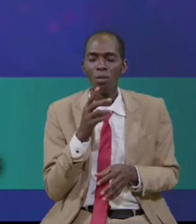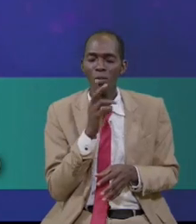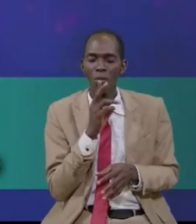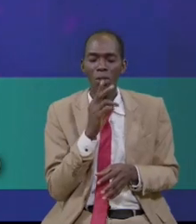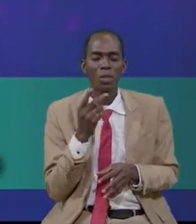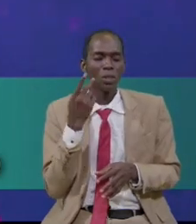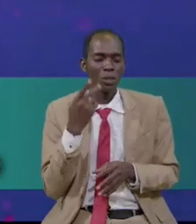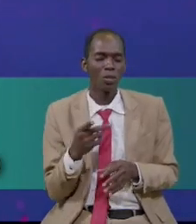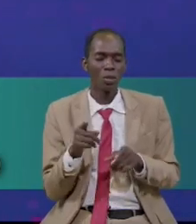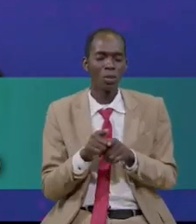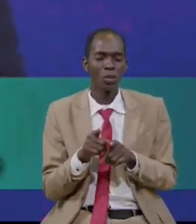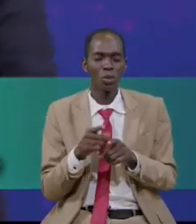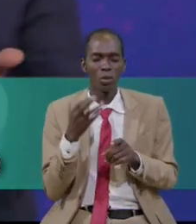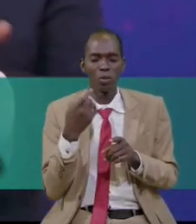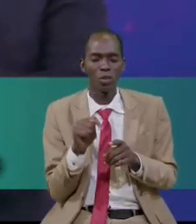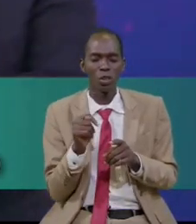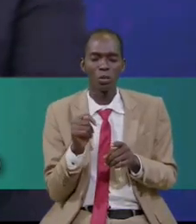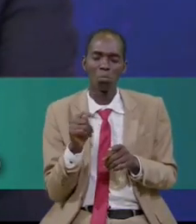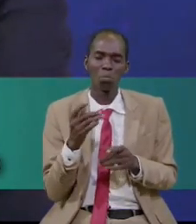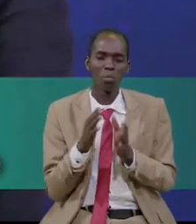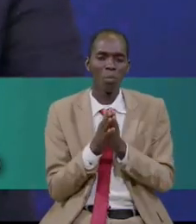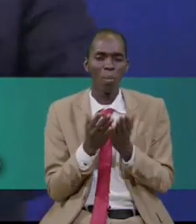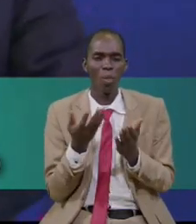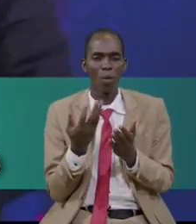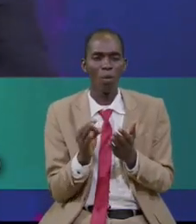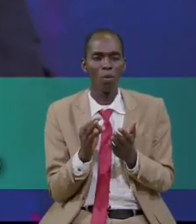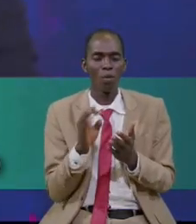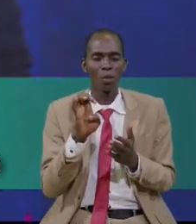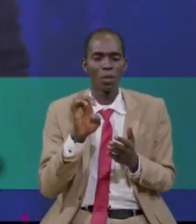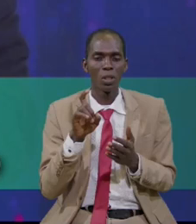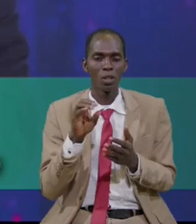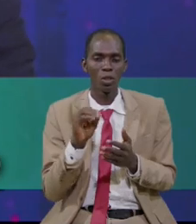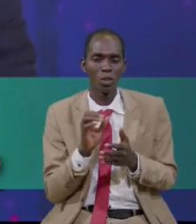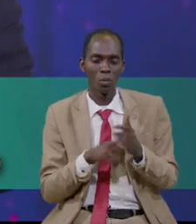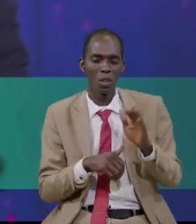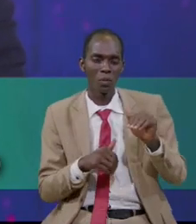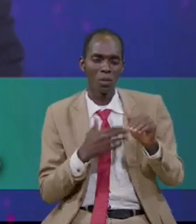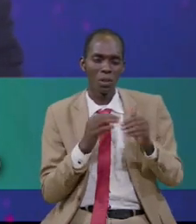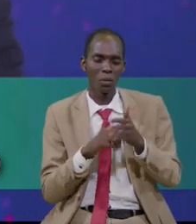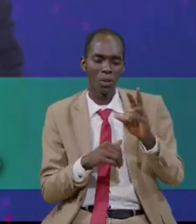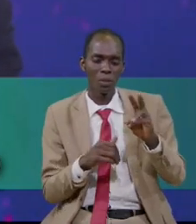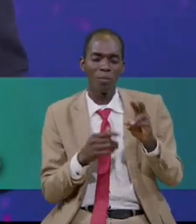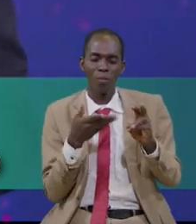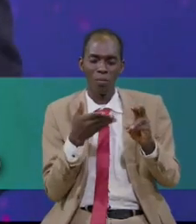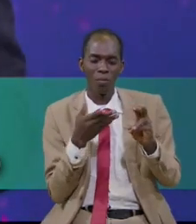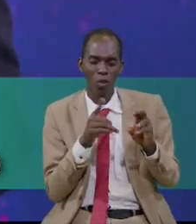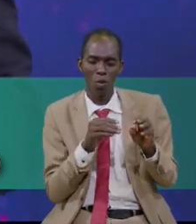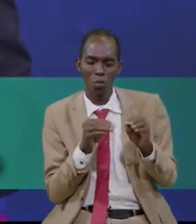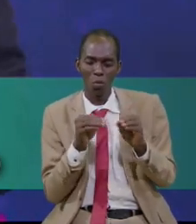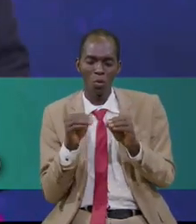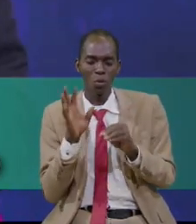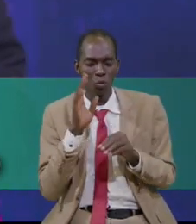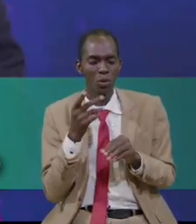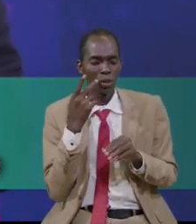chapitre et chapitre 16, et maintenant ils ont continué. Ils se sont éloignés du Dieu vivant.